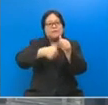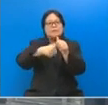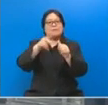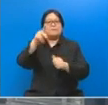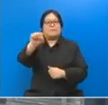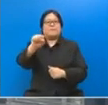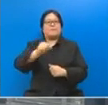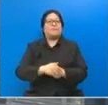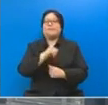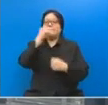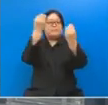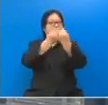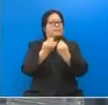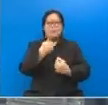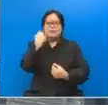dilakukan tidak kira siapa sekalipun belum tuh